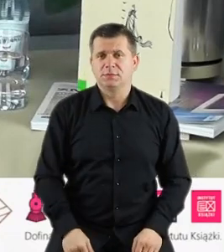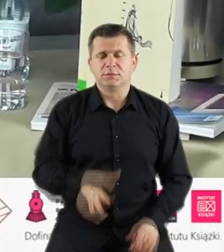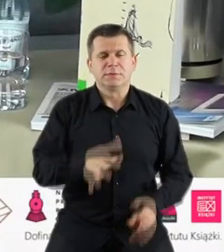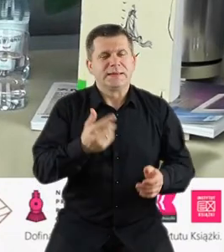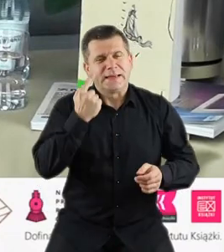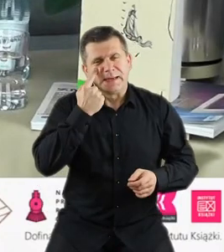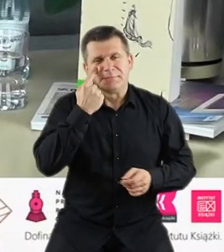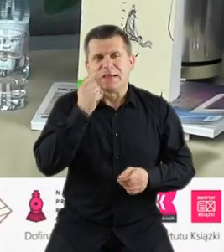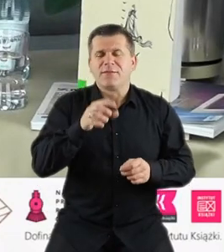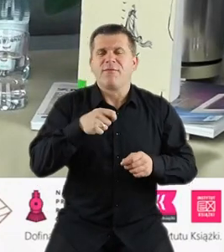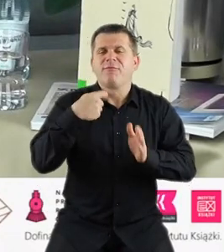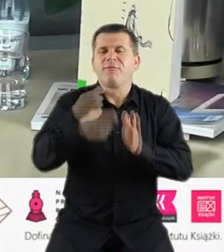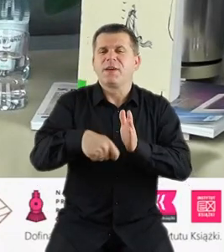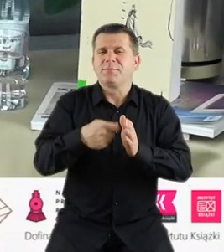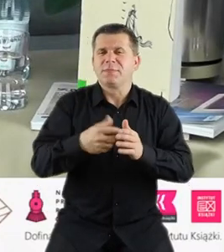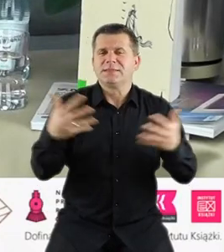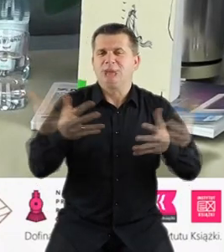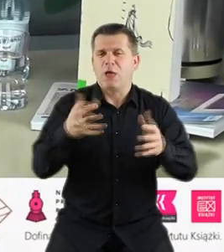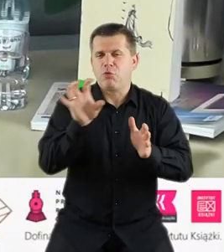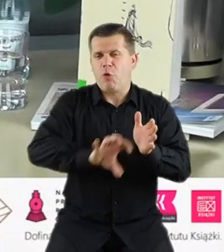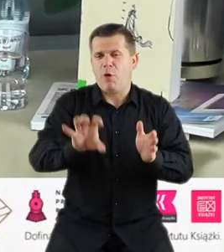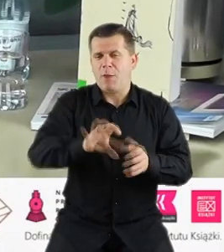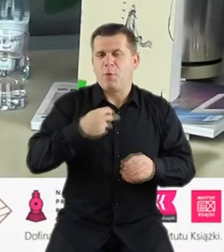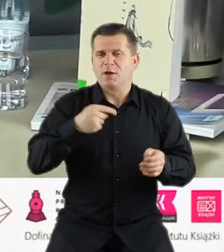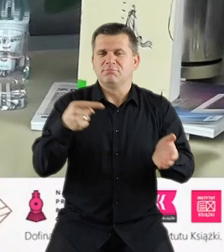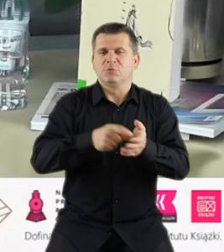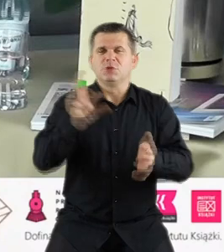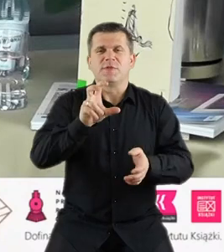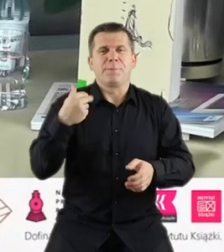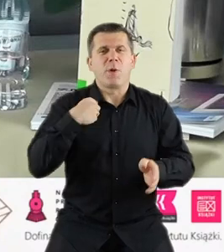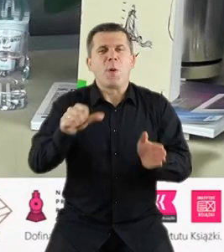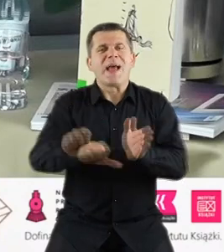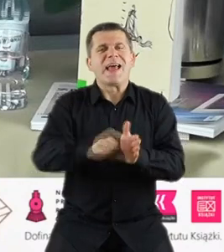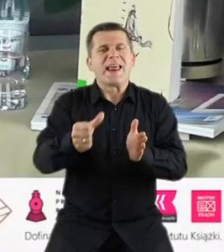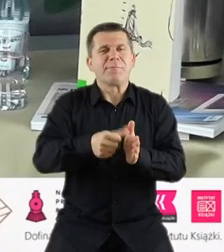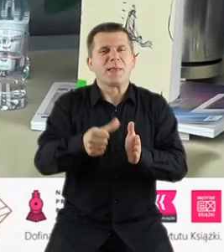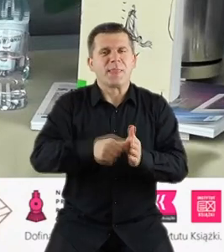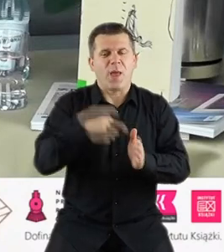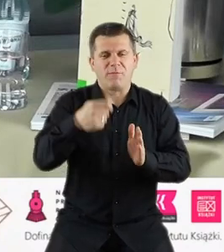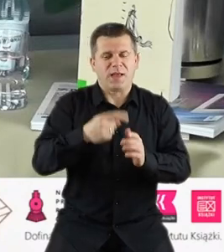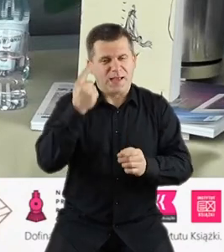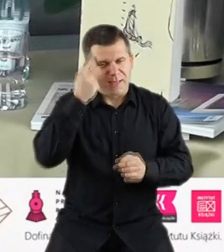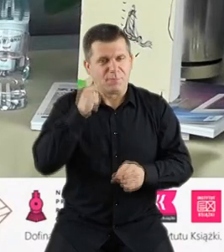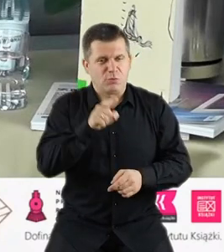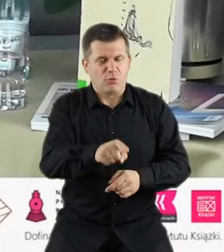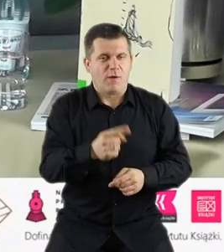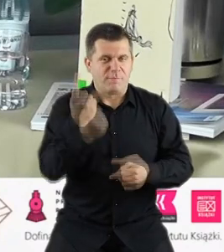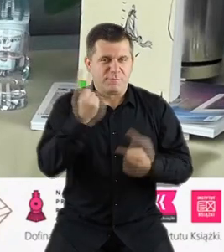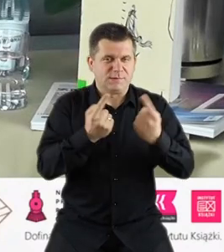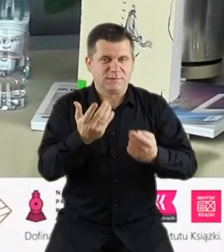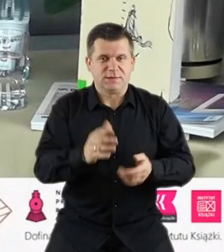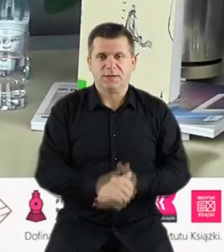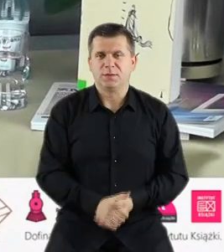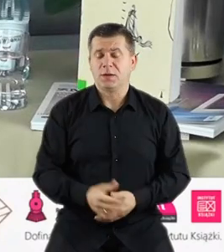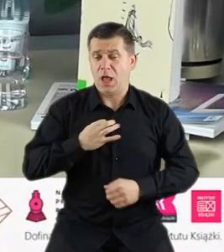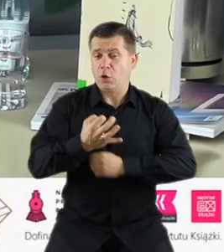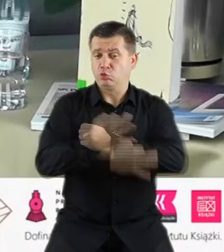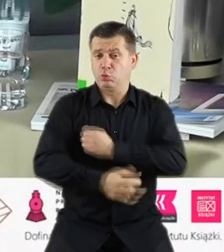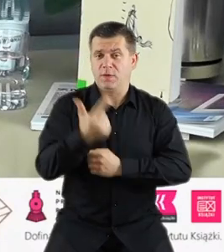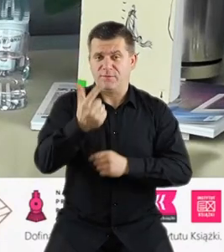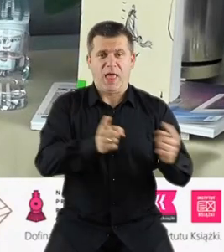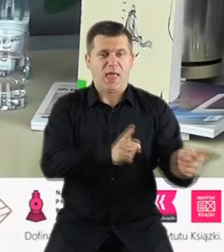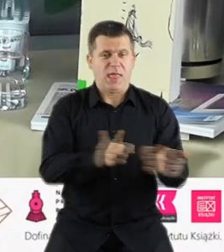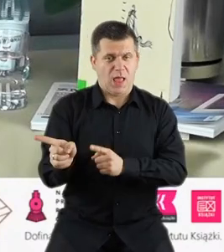naoglądali się za dużo filmów w czwartek. W czwartek były kryminały i myślę sobie, że to chyba stąd. Także rzeczywiście studiowałam